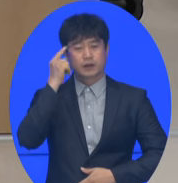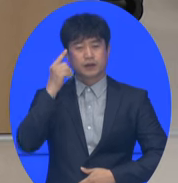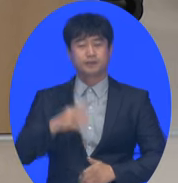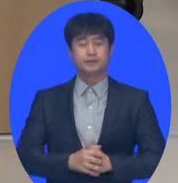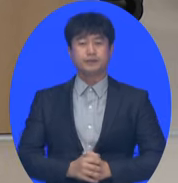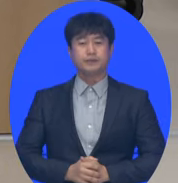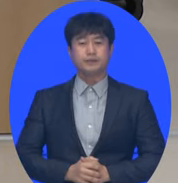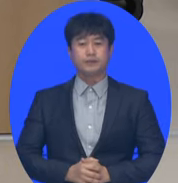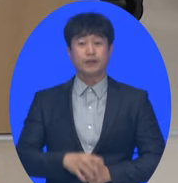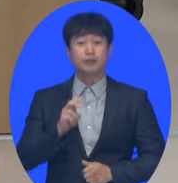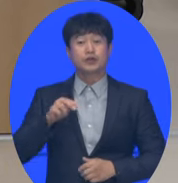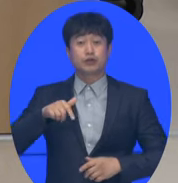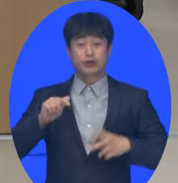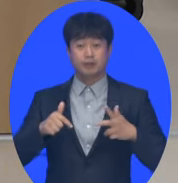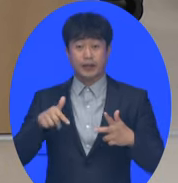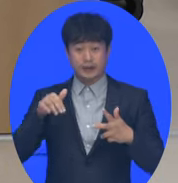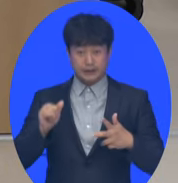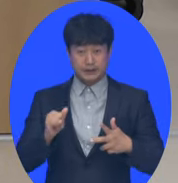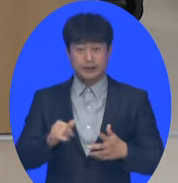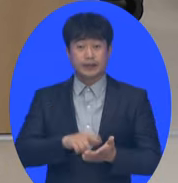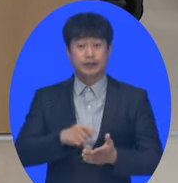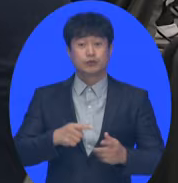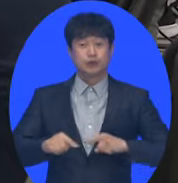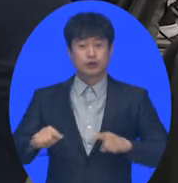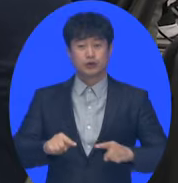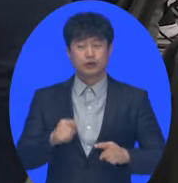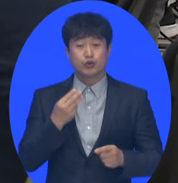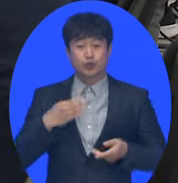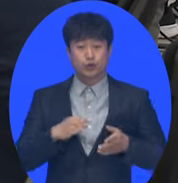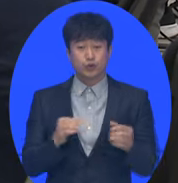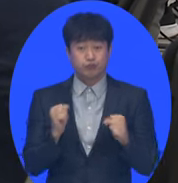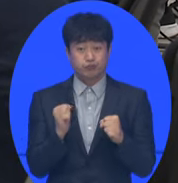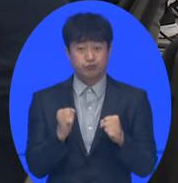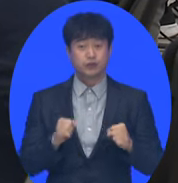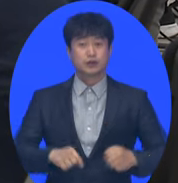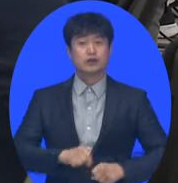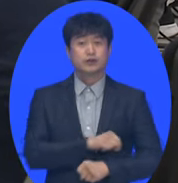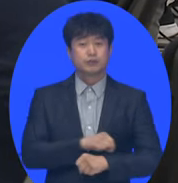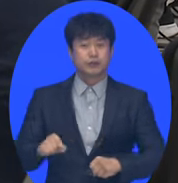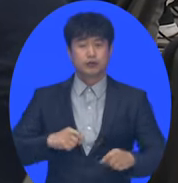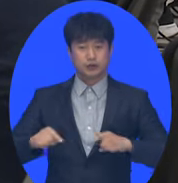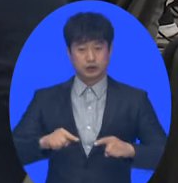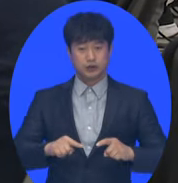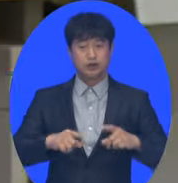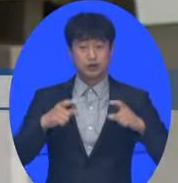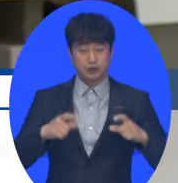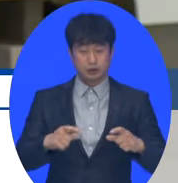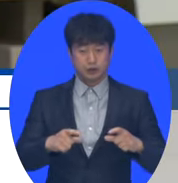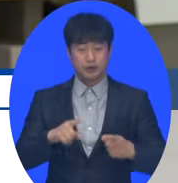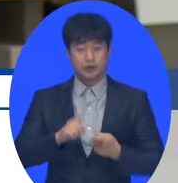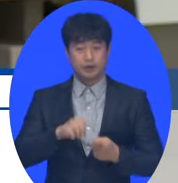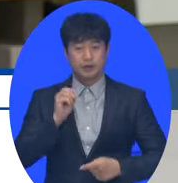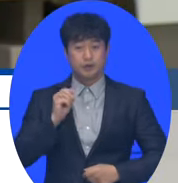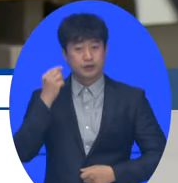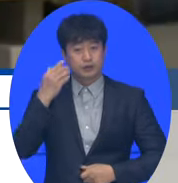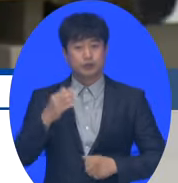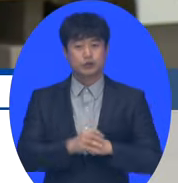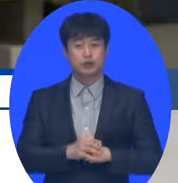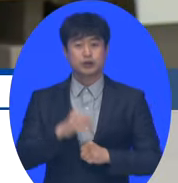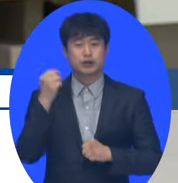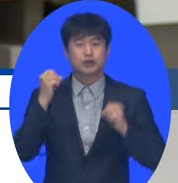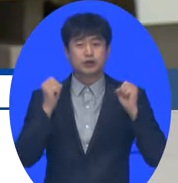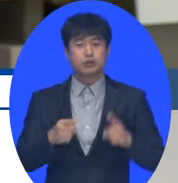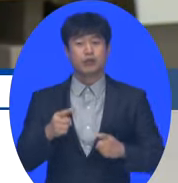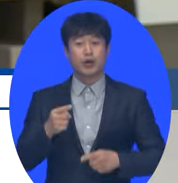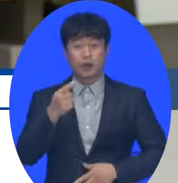합니다. 민선 8기 경기도 핵심 정책인 경기 북부 특별자치도에 대한 언급도 있었습니다. 기회의 보장이라는 보상을 해야